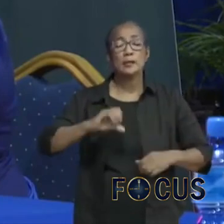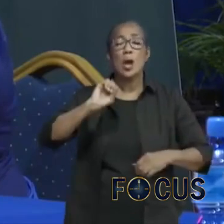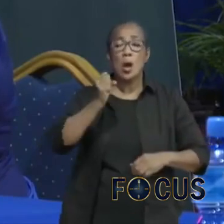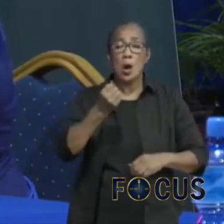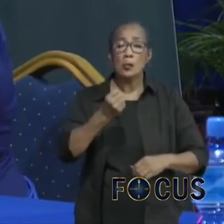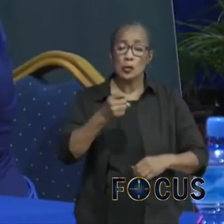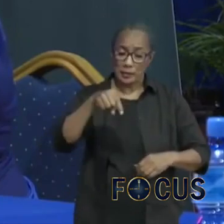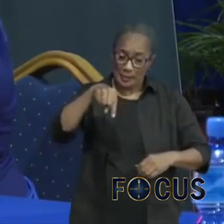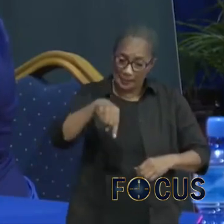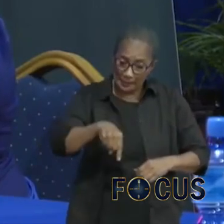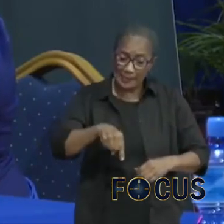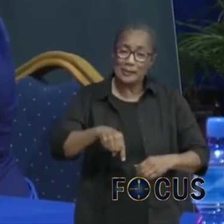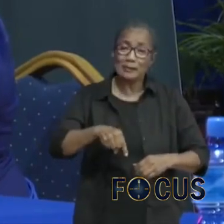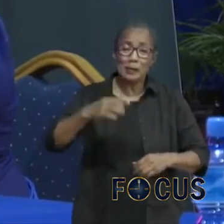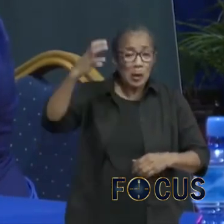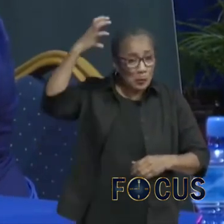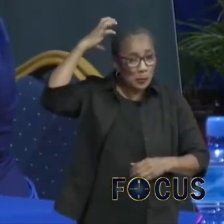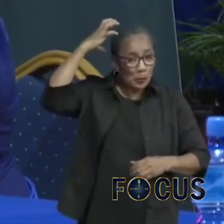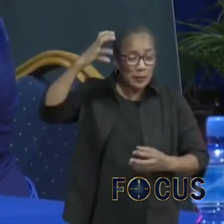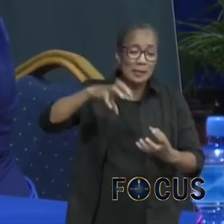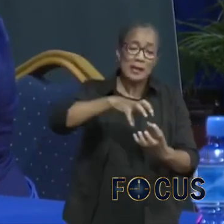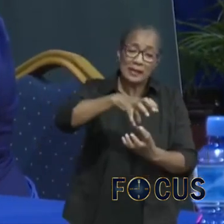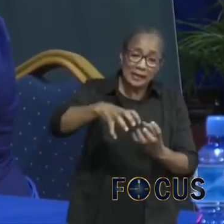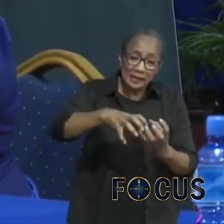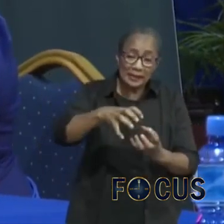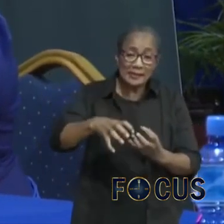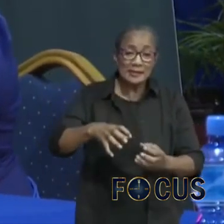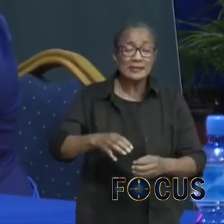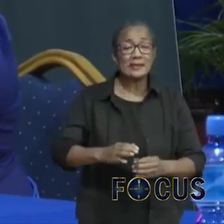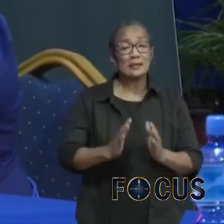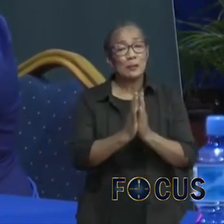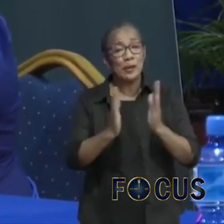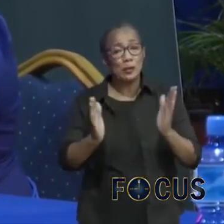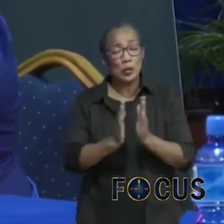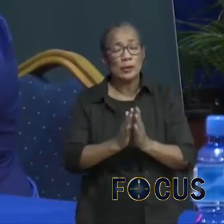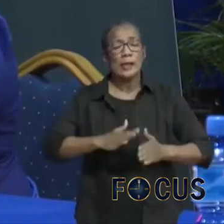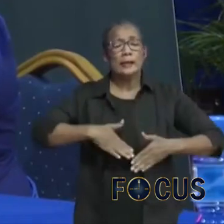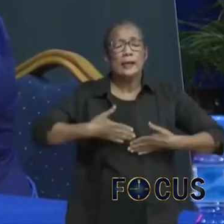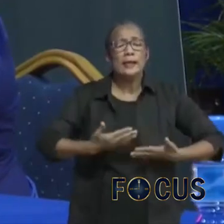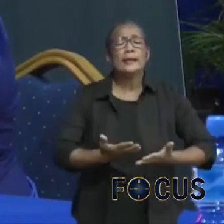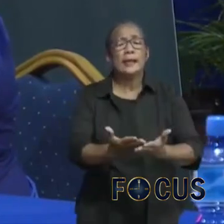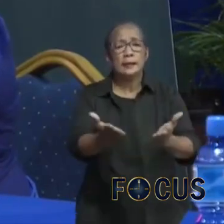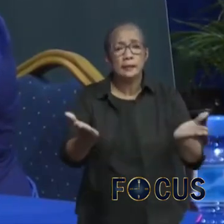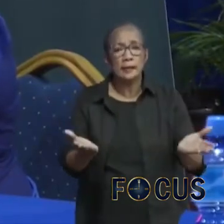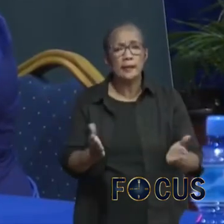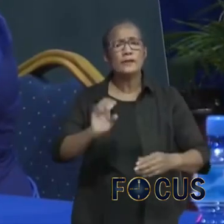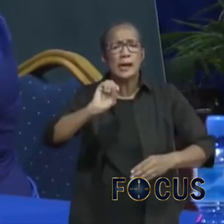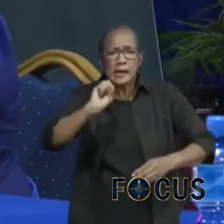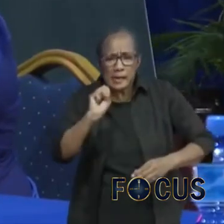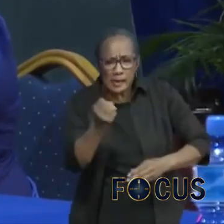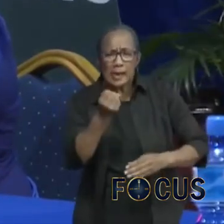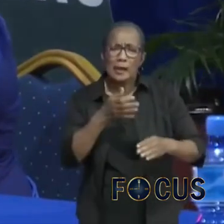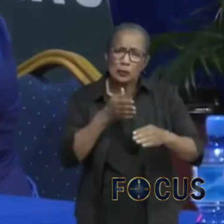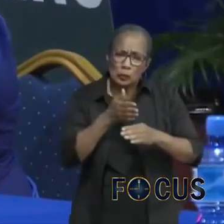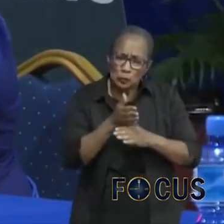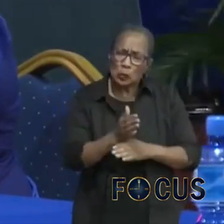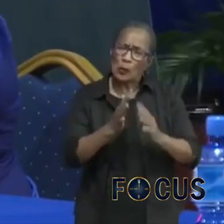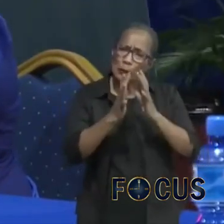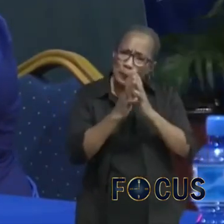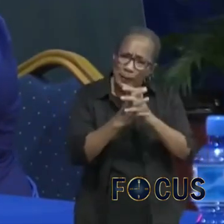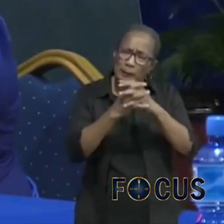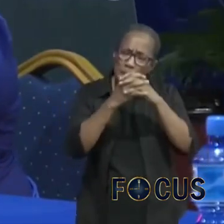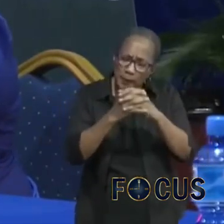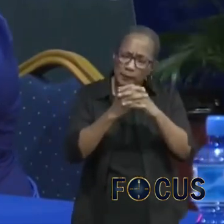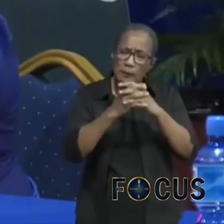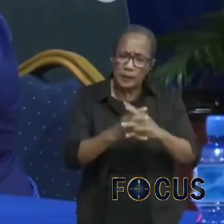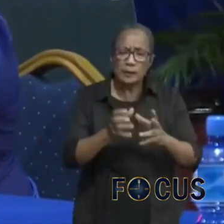zo'n crisisperiode de gelegenheid te krijgen hun religie ten volle uit